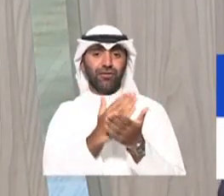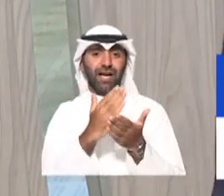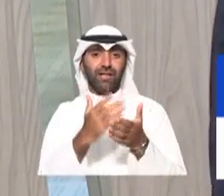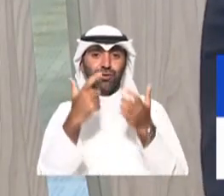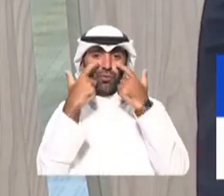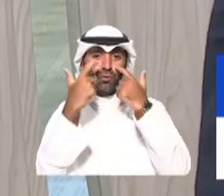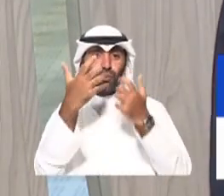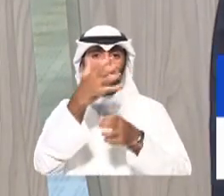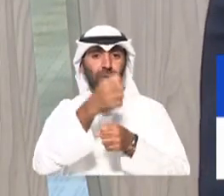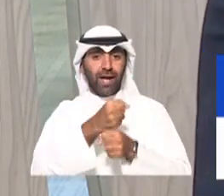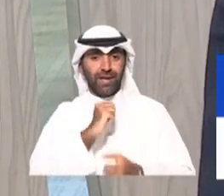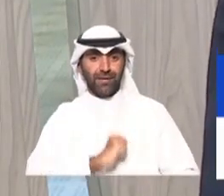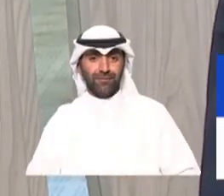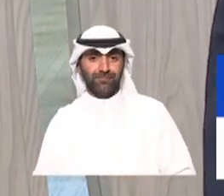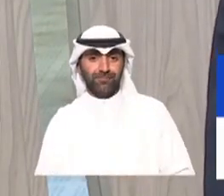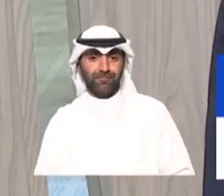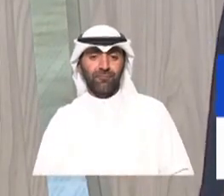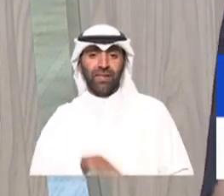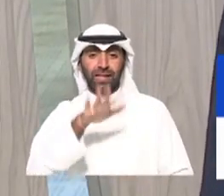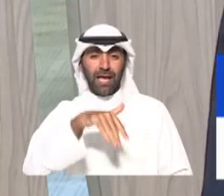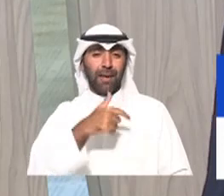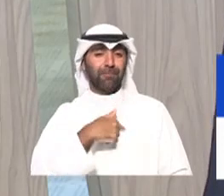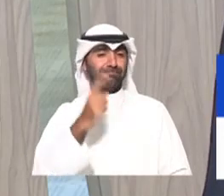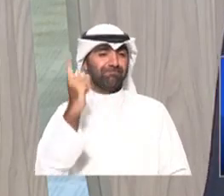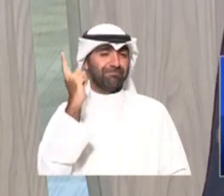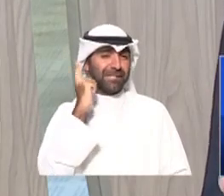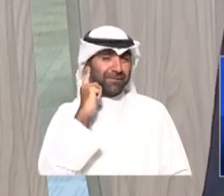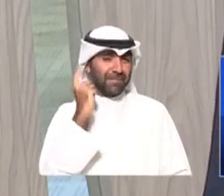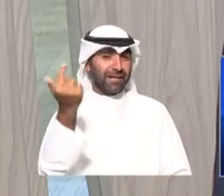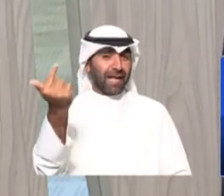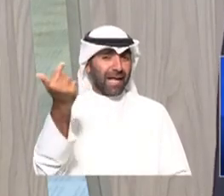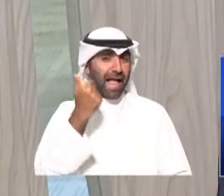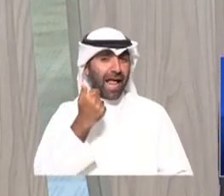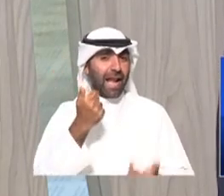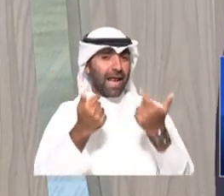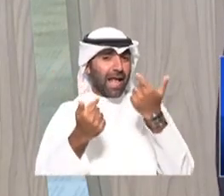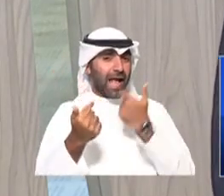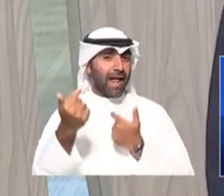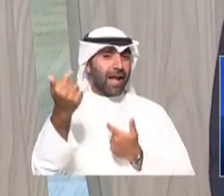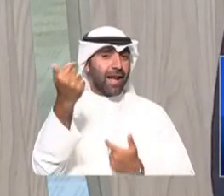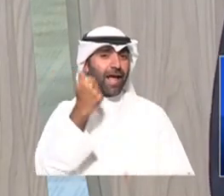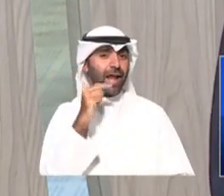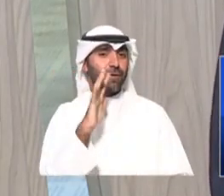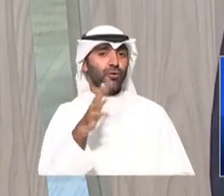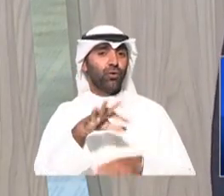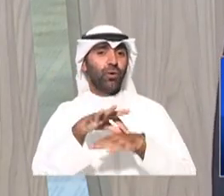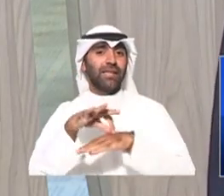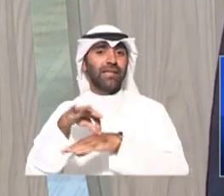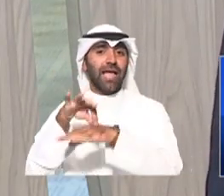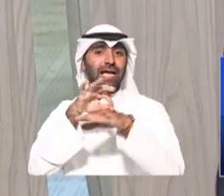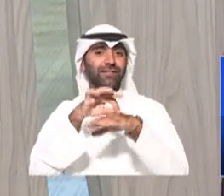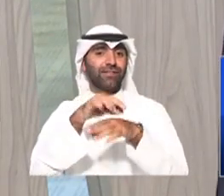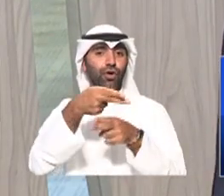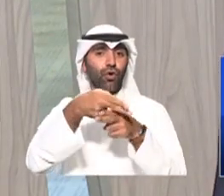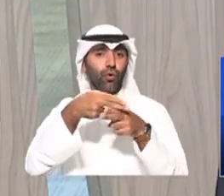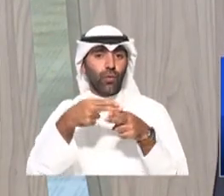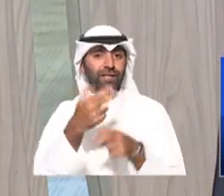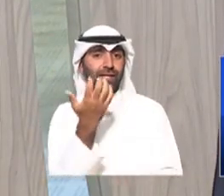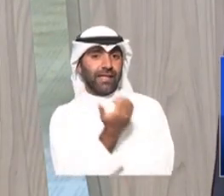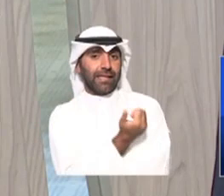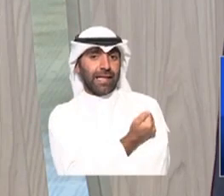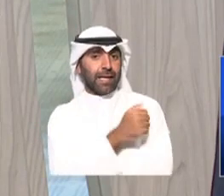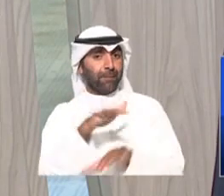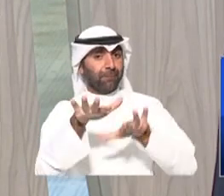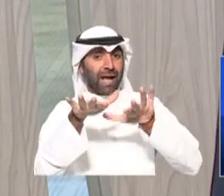أسبوع أنا اليوم تطعمت إذا أنا آمن، وهذا مفهوم خاطئ. دائما